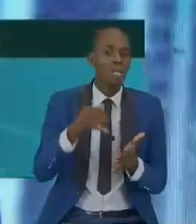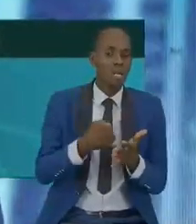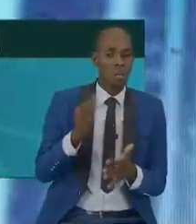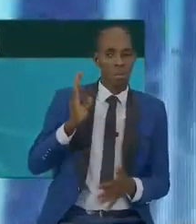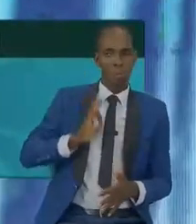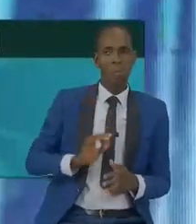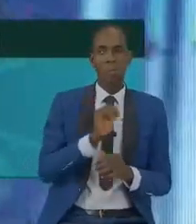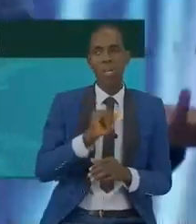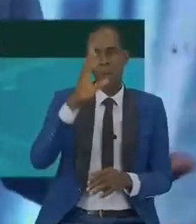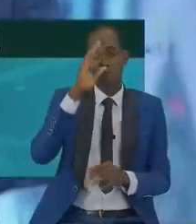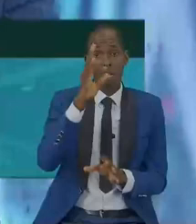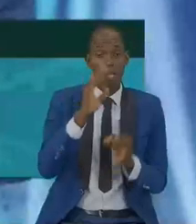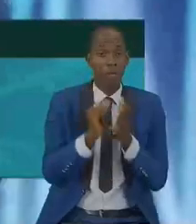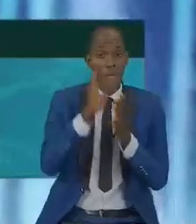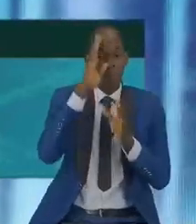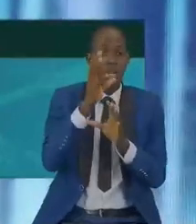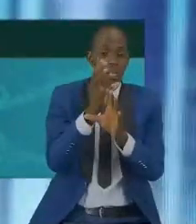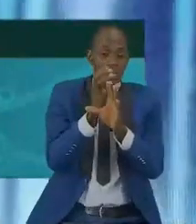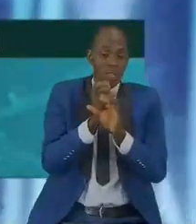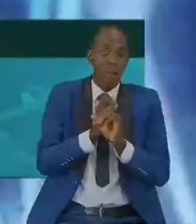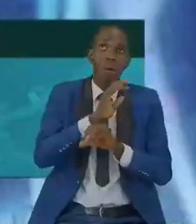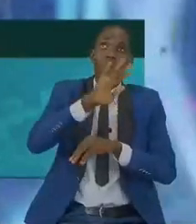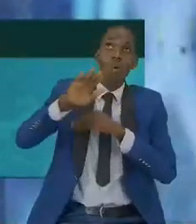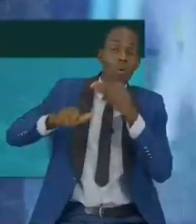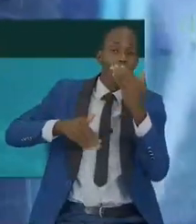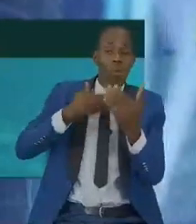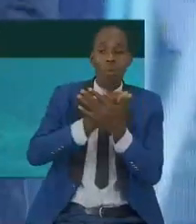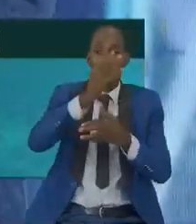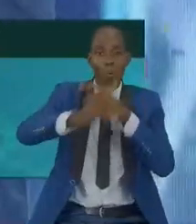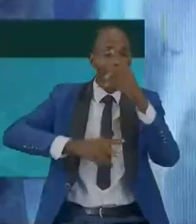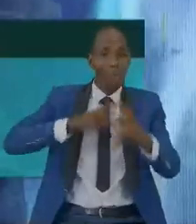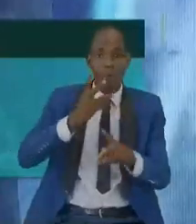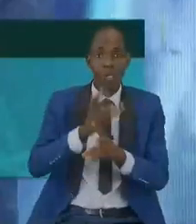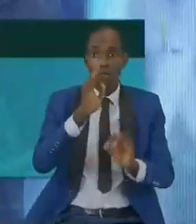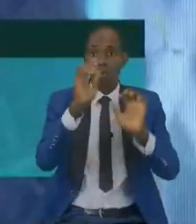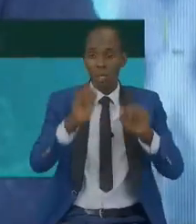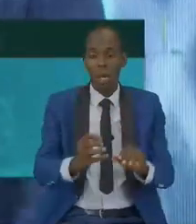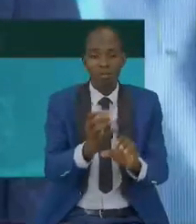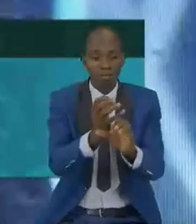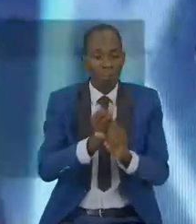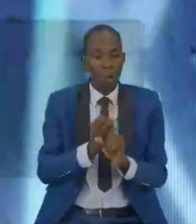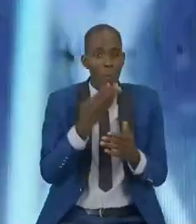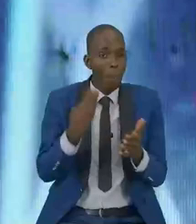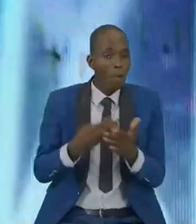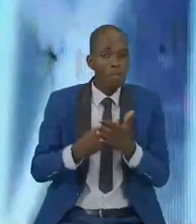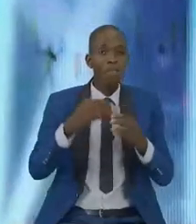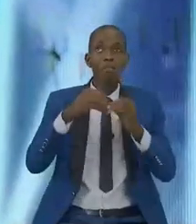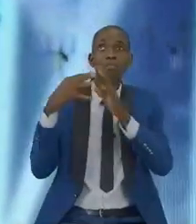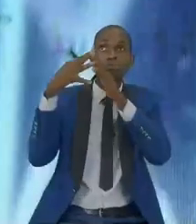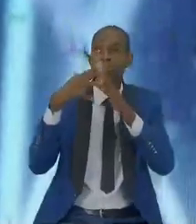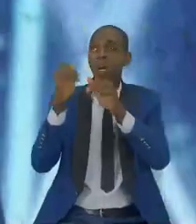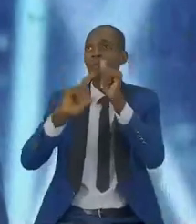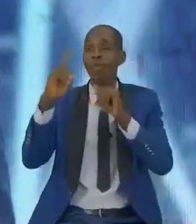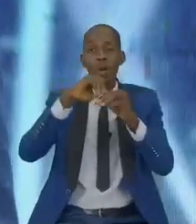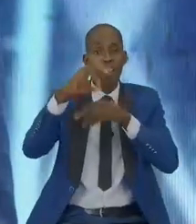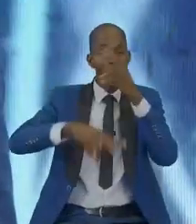pourquoi Jésus a dit que profitera-t-il à un homme s'il gagne le monde entier? Si tu dois avoir tout l'argent